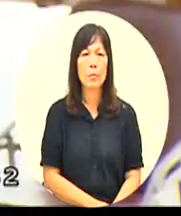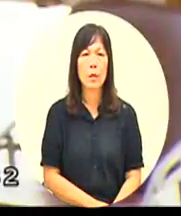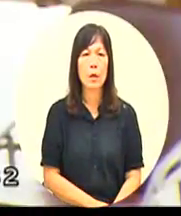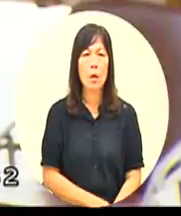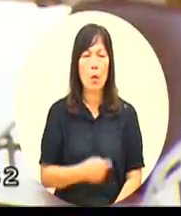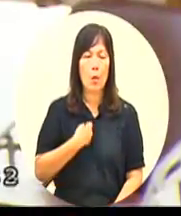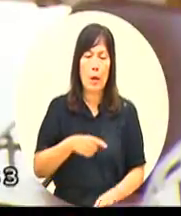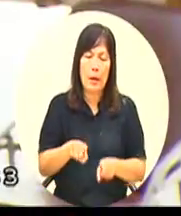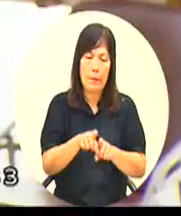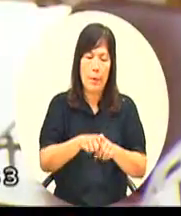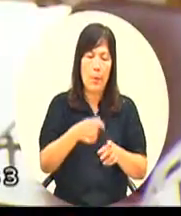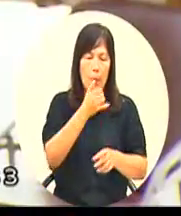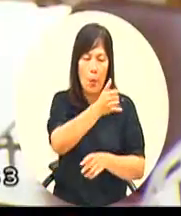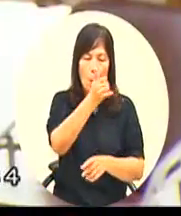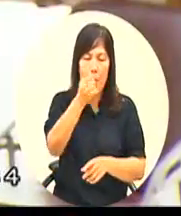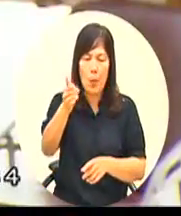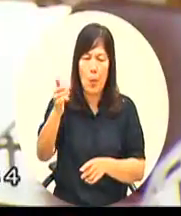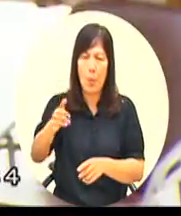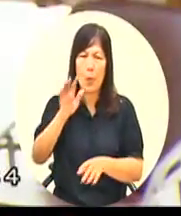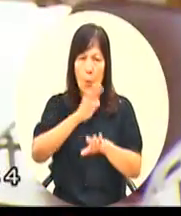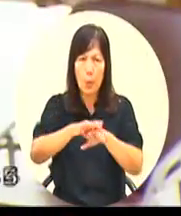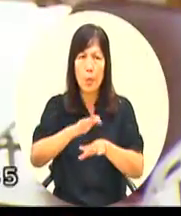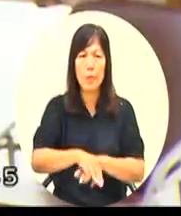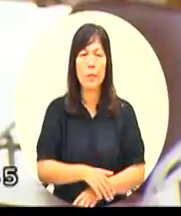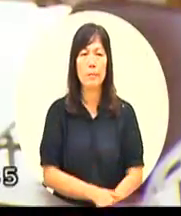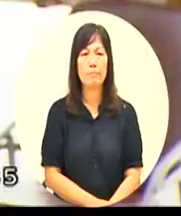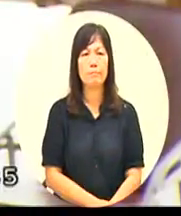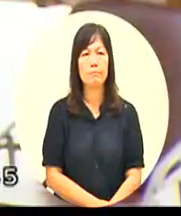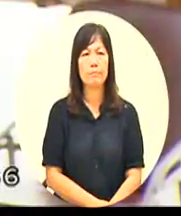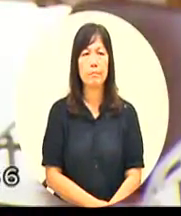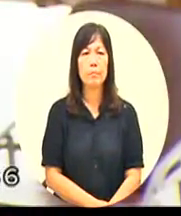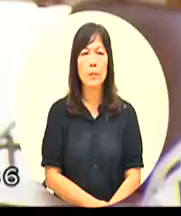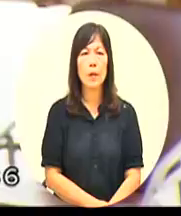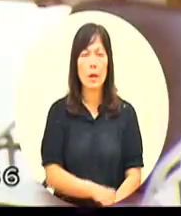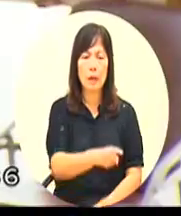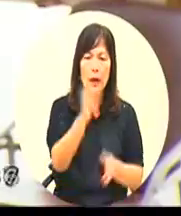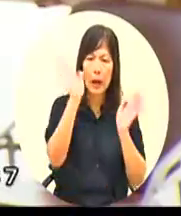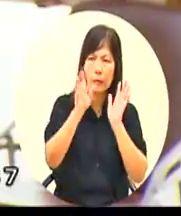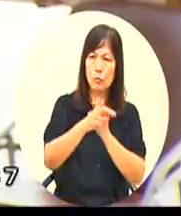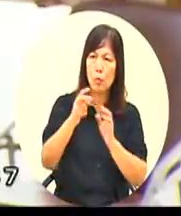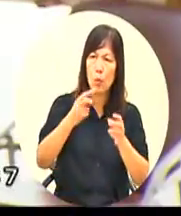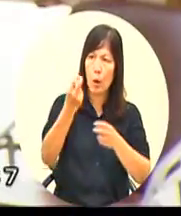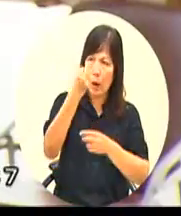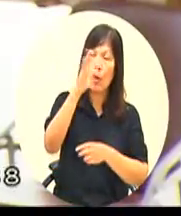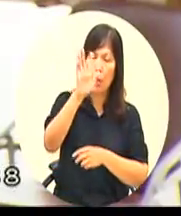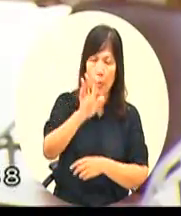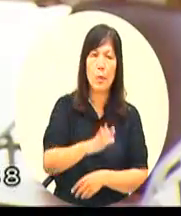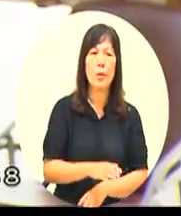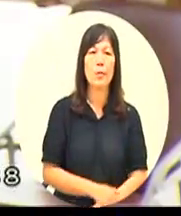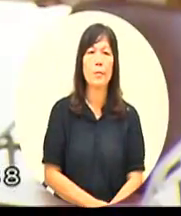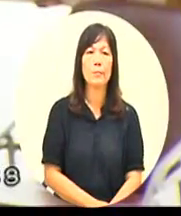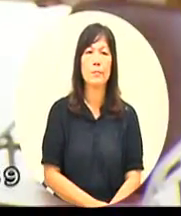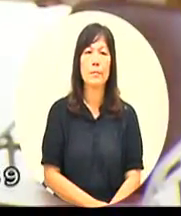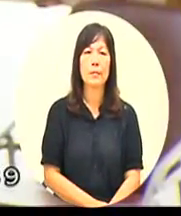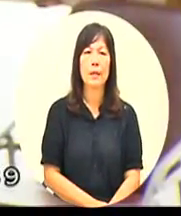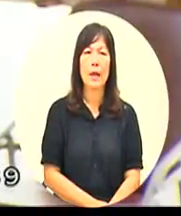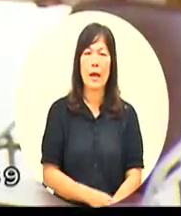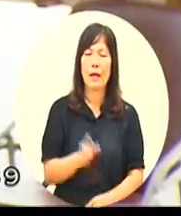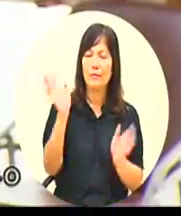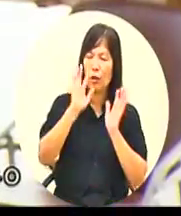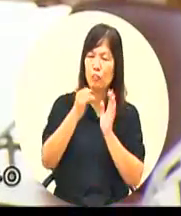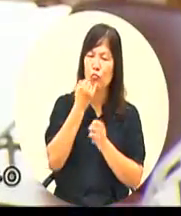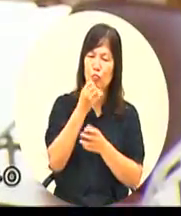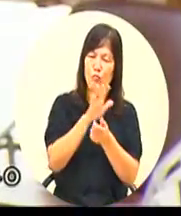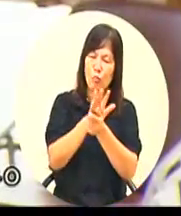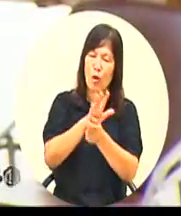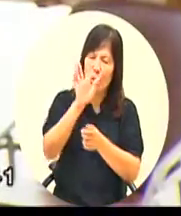基站，我走出去呢，随时我们的孩子都会看到我，看到我有当时就可爱哦。我如